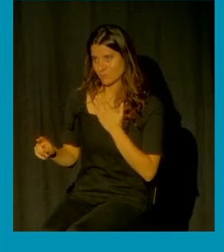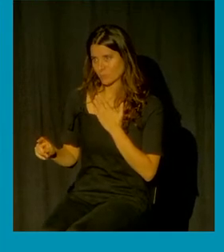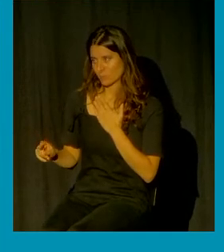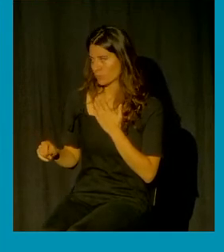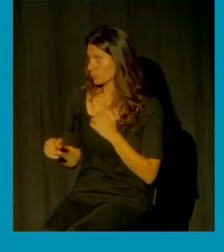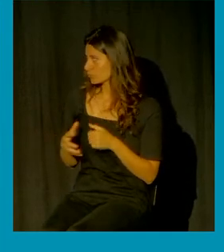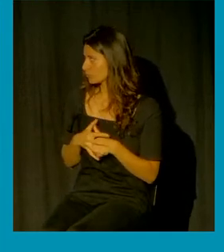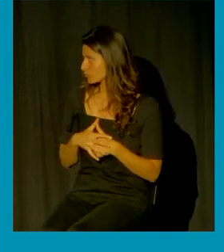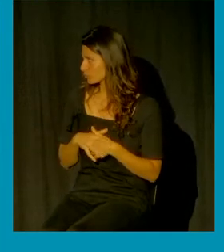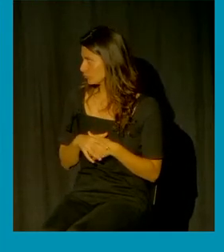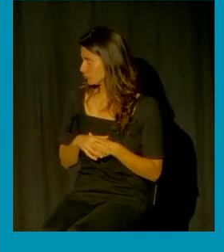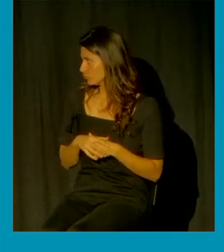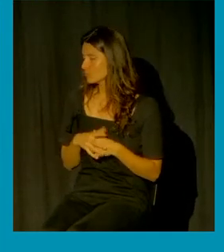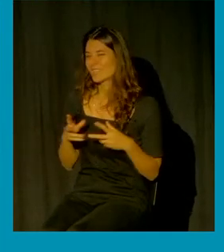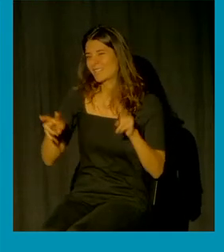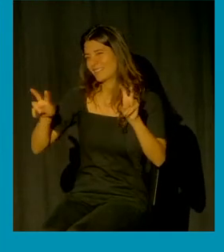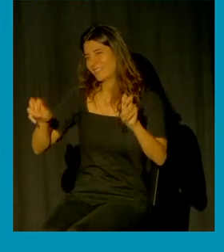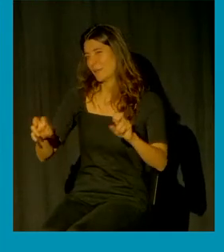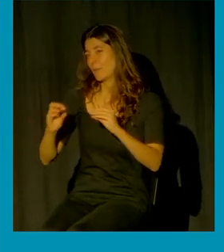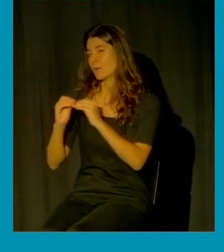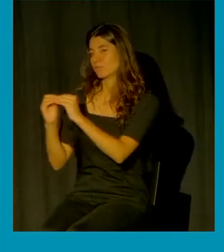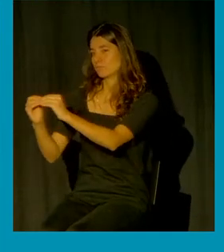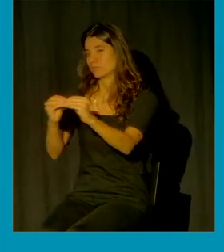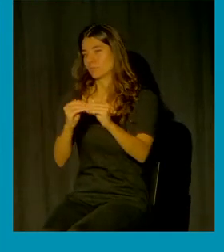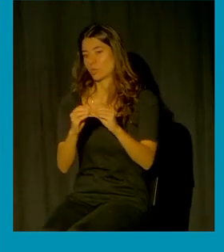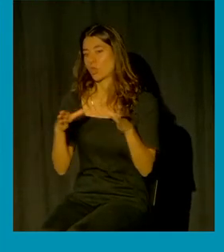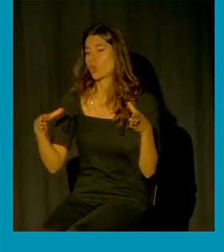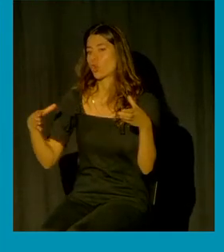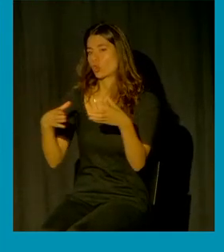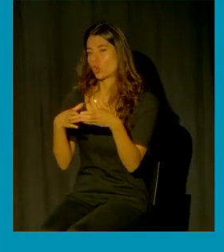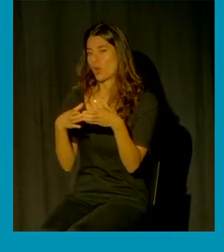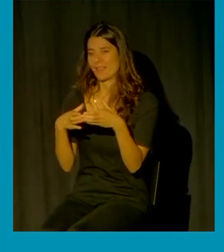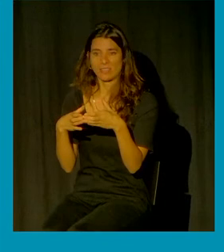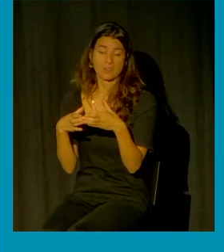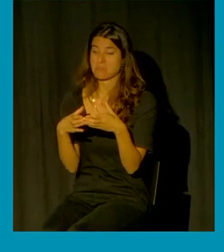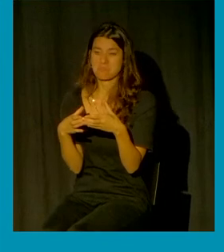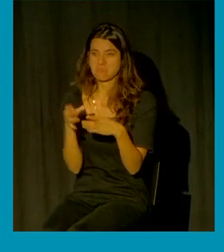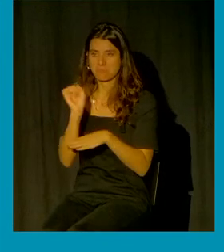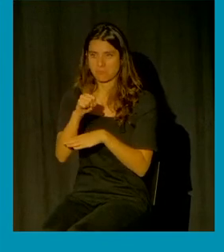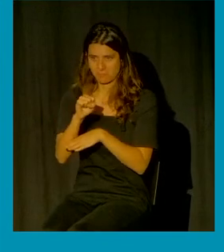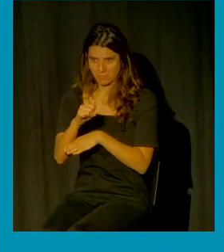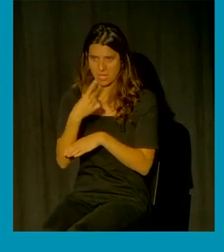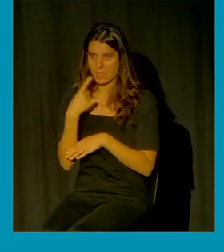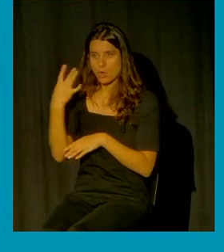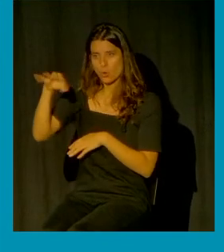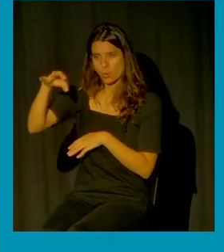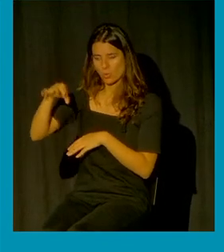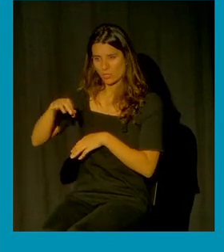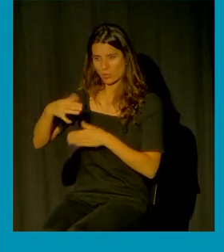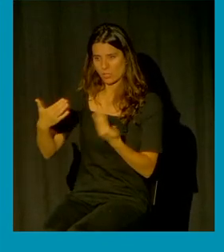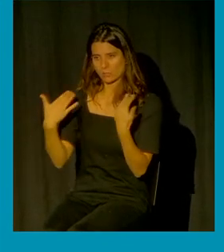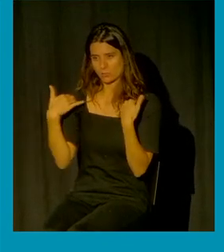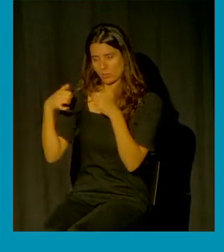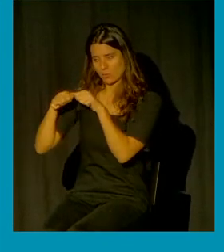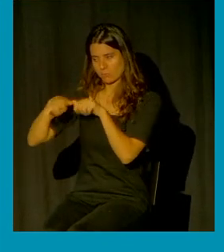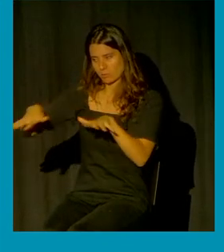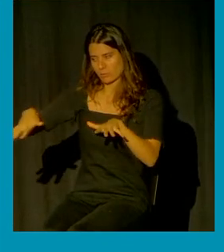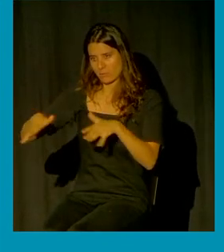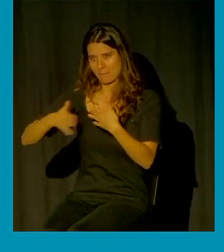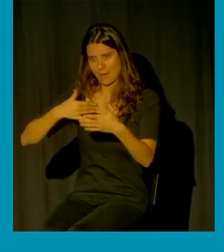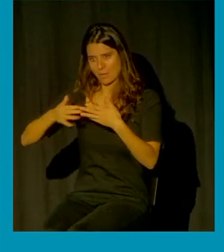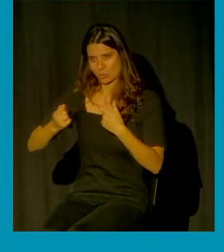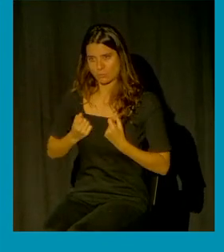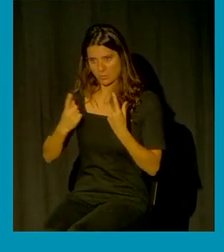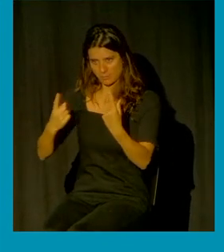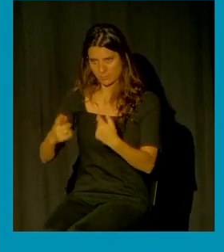aquest acte col·lectiu afirmatiu que són les violències sexuals per divulgar-ho i per tant va absolve la resta jo evidentment no soc